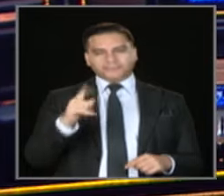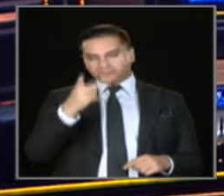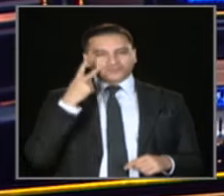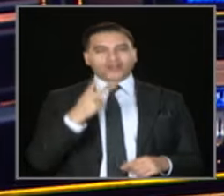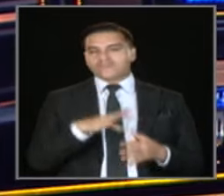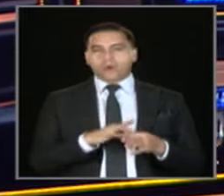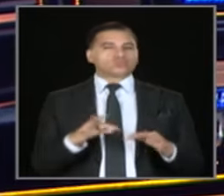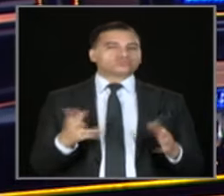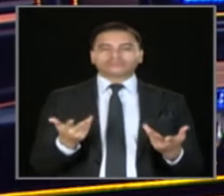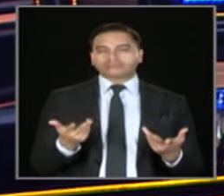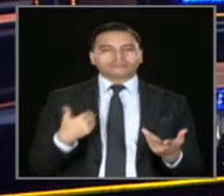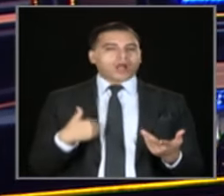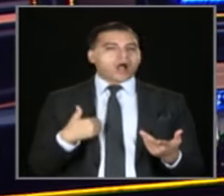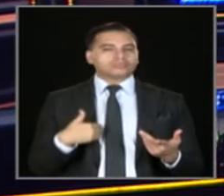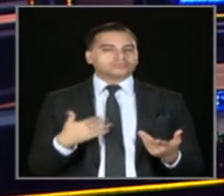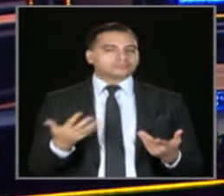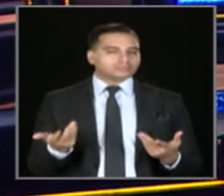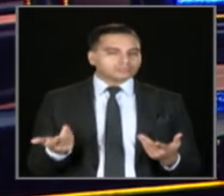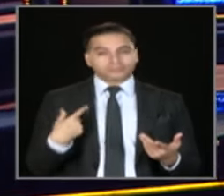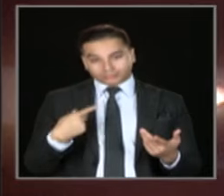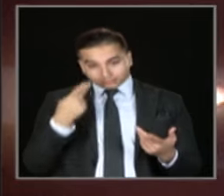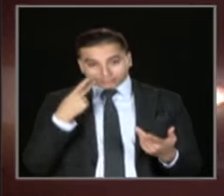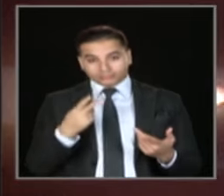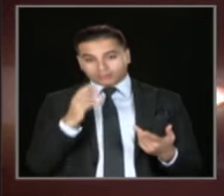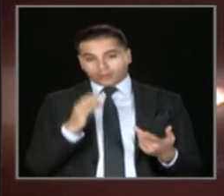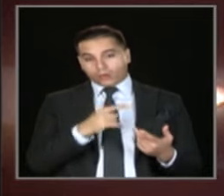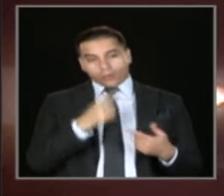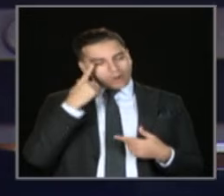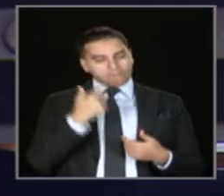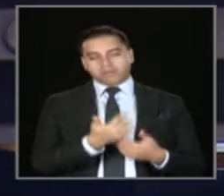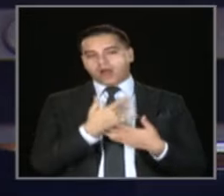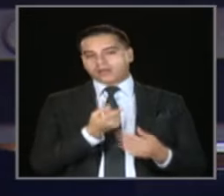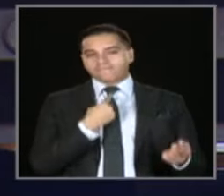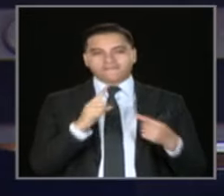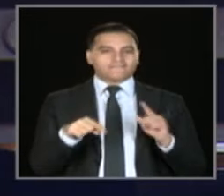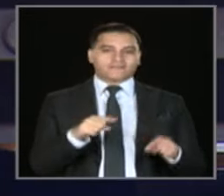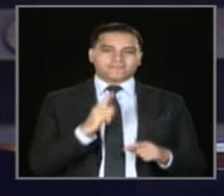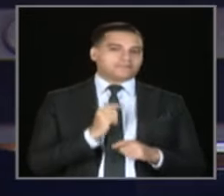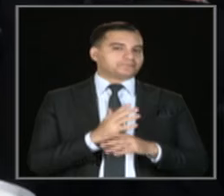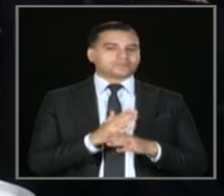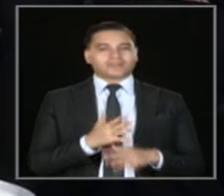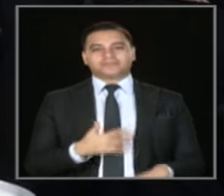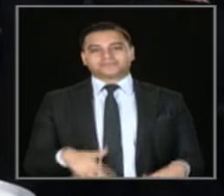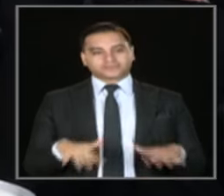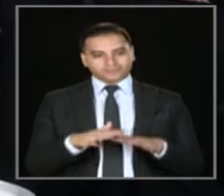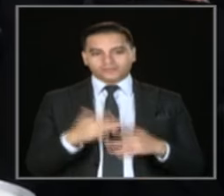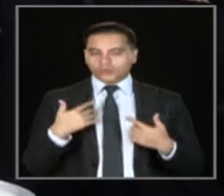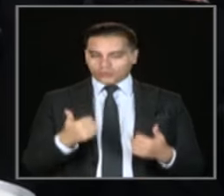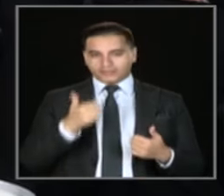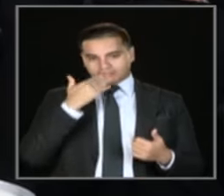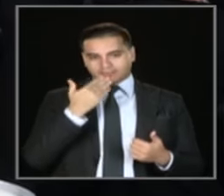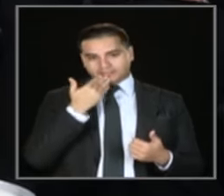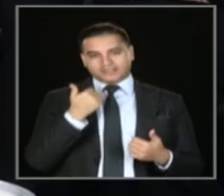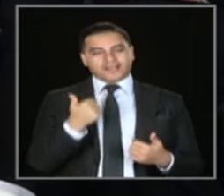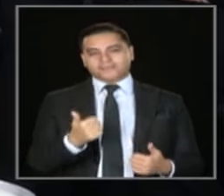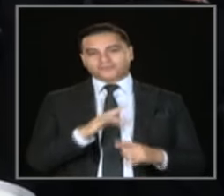الموقف ازاي؟ لا تومي الكل في الكل، تومي اللي يقوله هو يمشي علينا كلنا. زعيم زكي يا تومي؟ كويس الحمد لله.